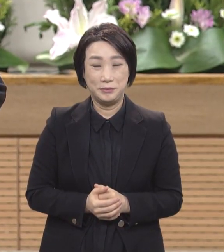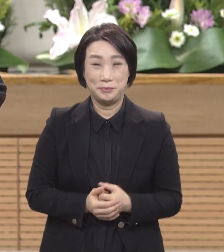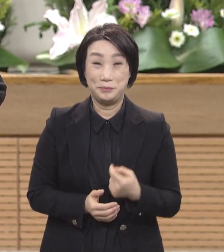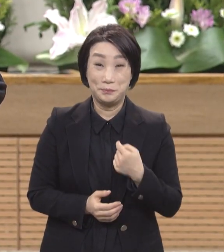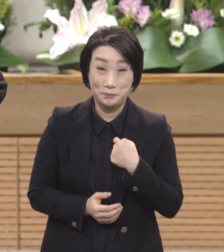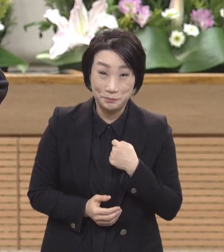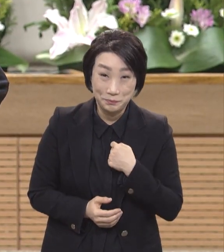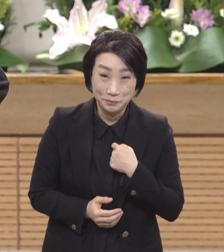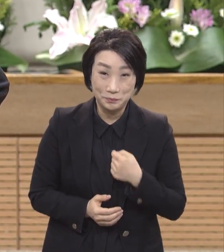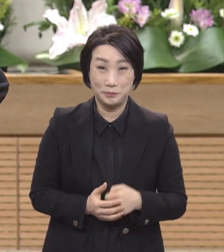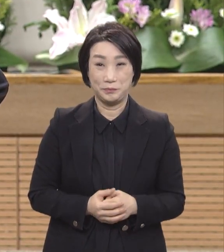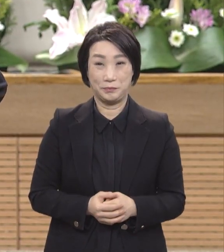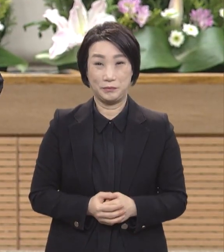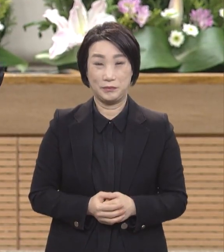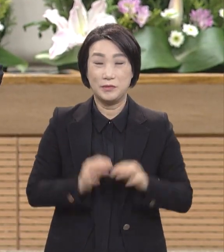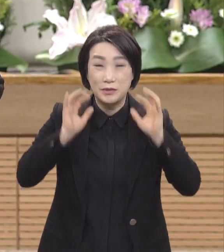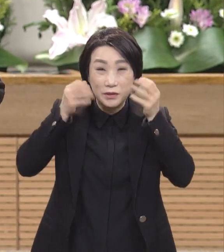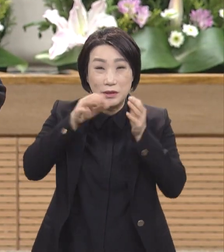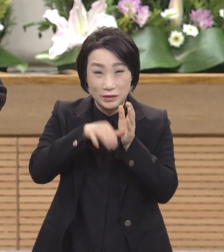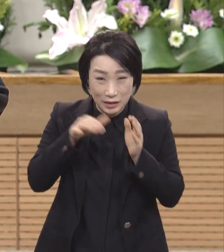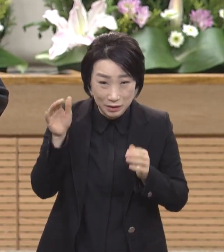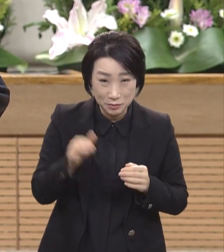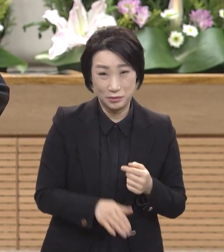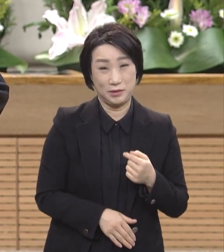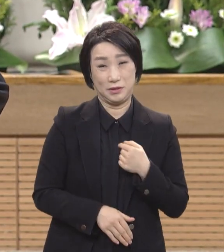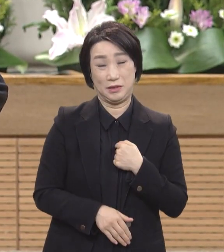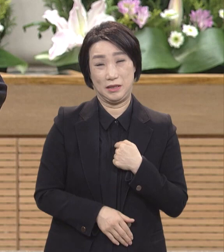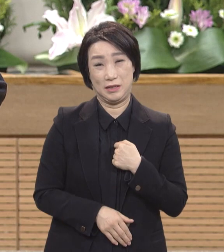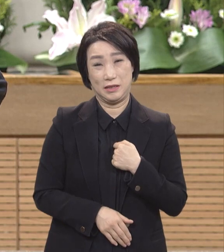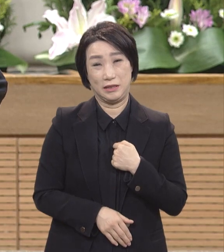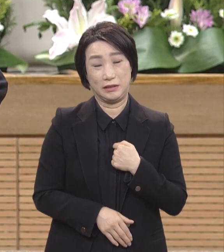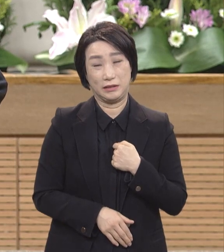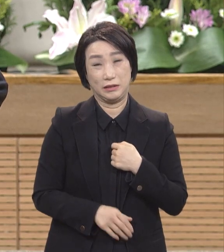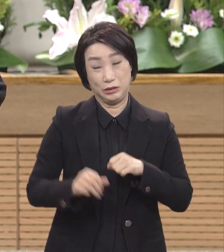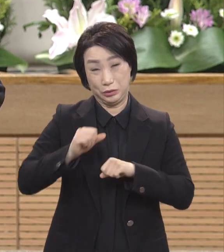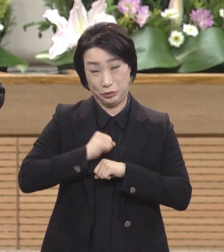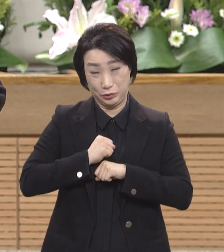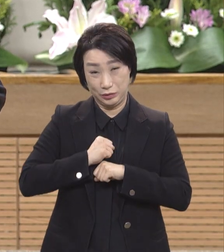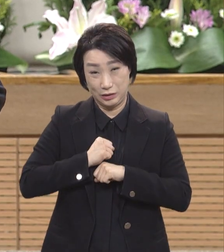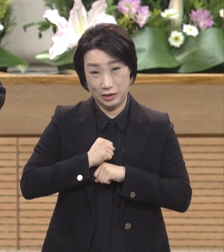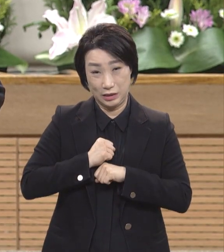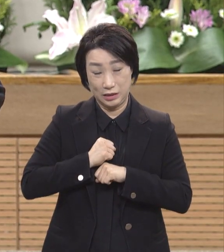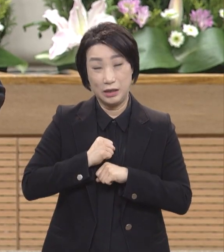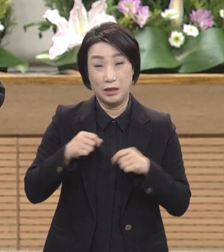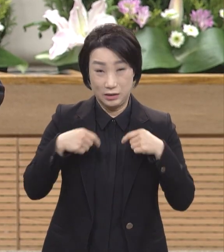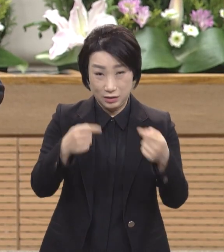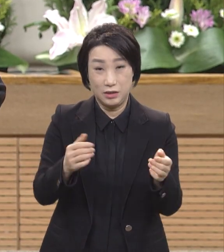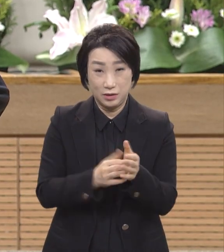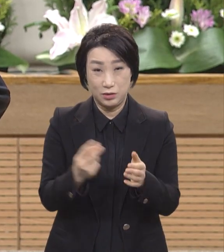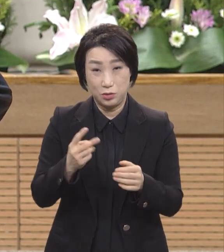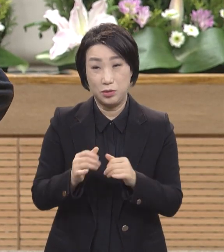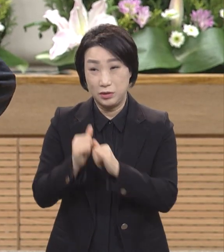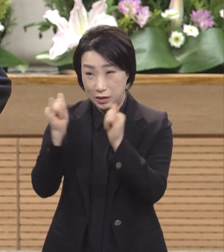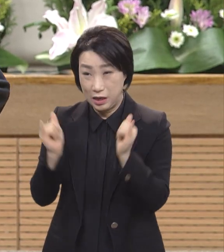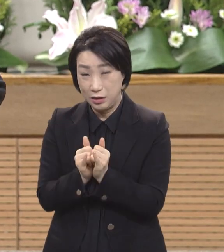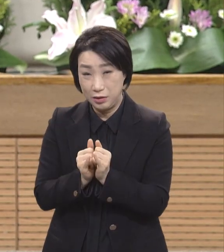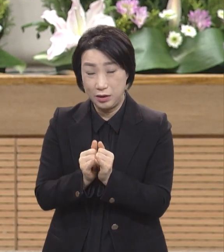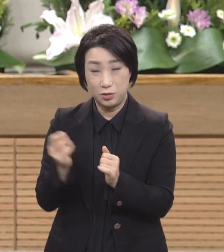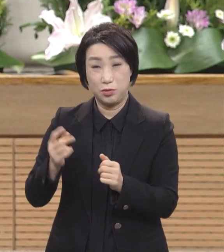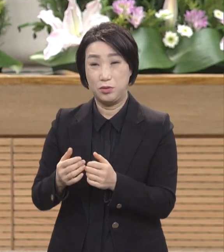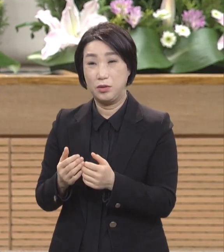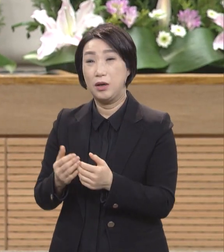저도 어렸을 때부터 군대 생활, 사회 생활, 학창 생활 해가면서